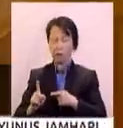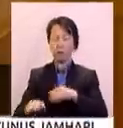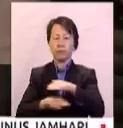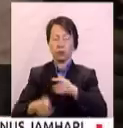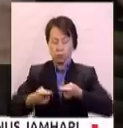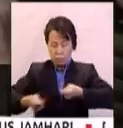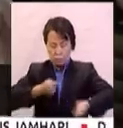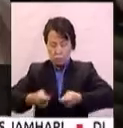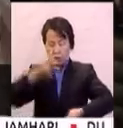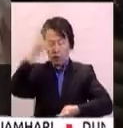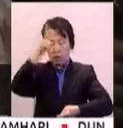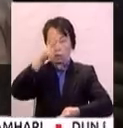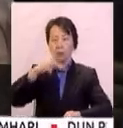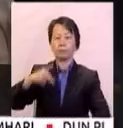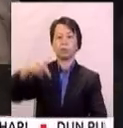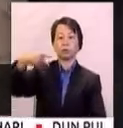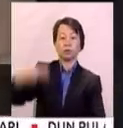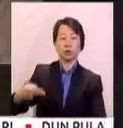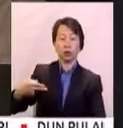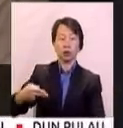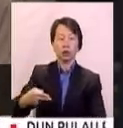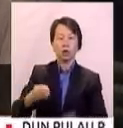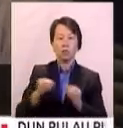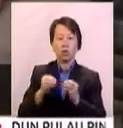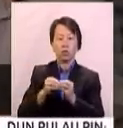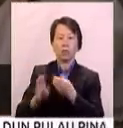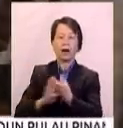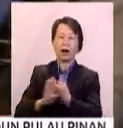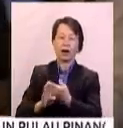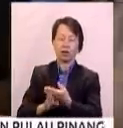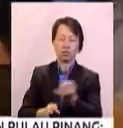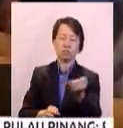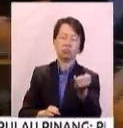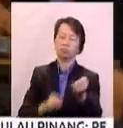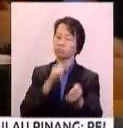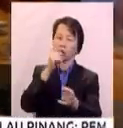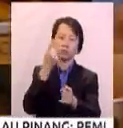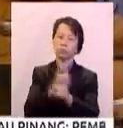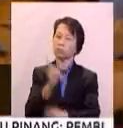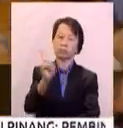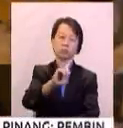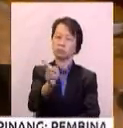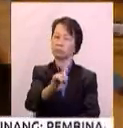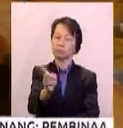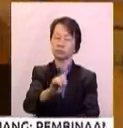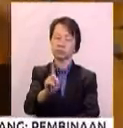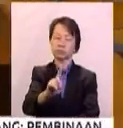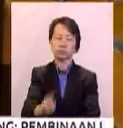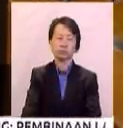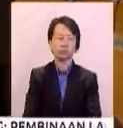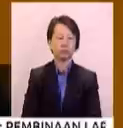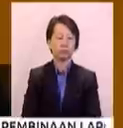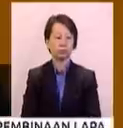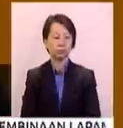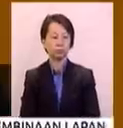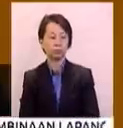bawah pentadbiran Kerajaan Pakatan Harapan PH semakin terancam juga tidak benar sama sekali.